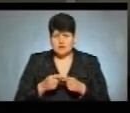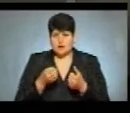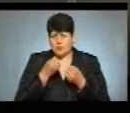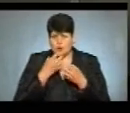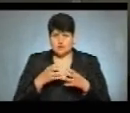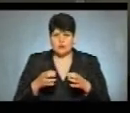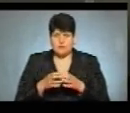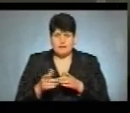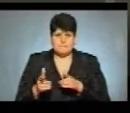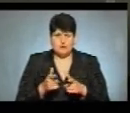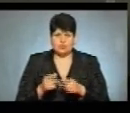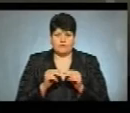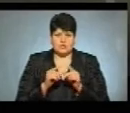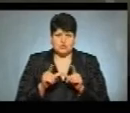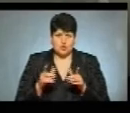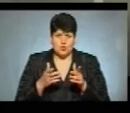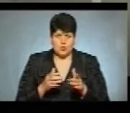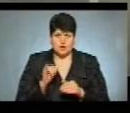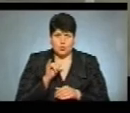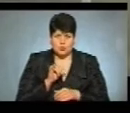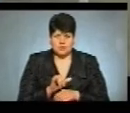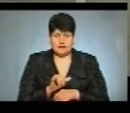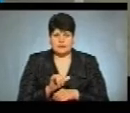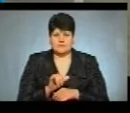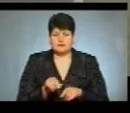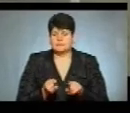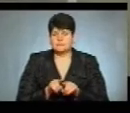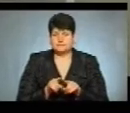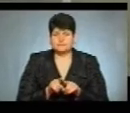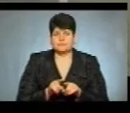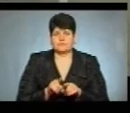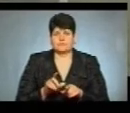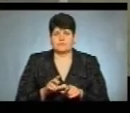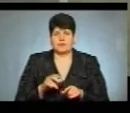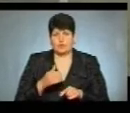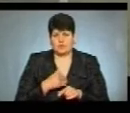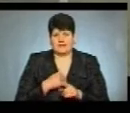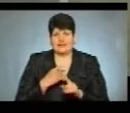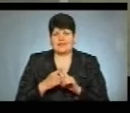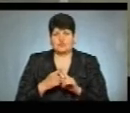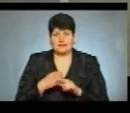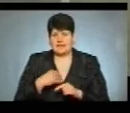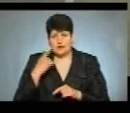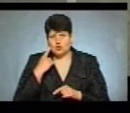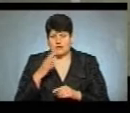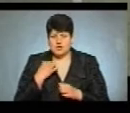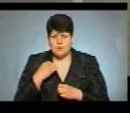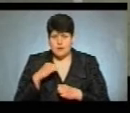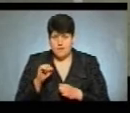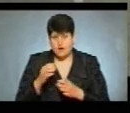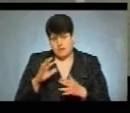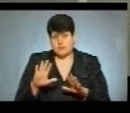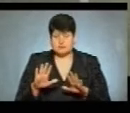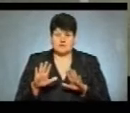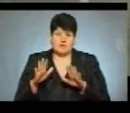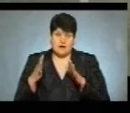тут підготовка, школа в них. І однозначно йшли за нічією. Не хотіли, не думали, що переможемо, але бачите, так сталося,